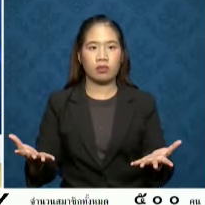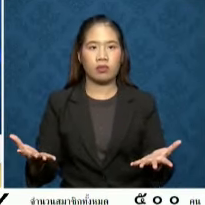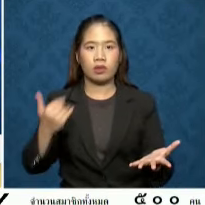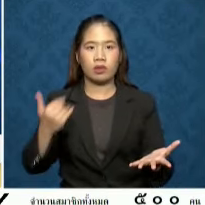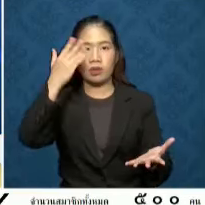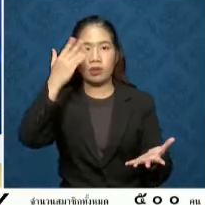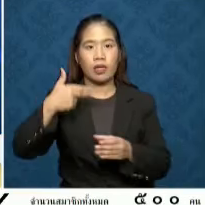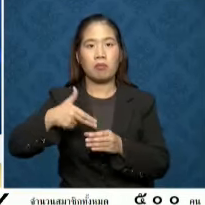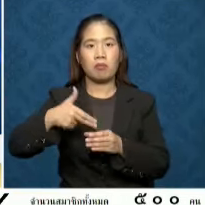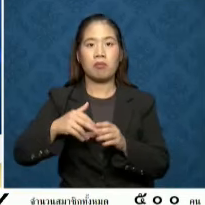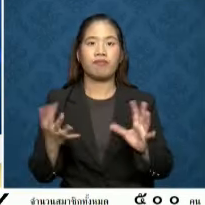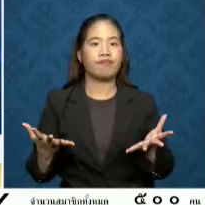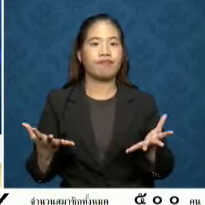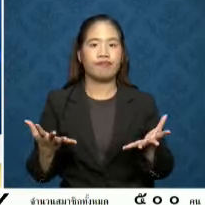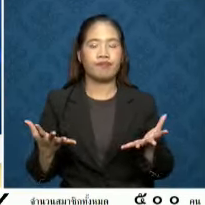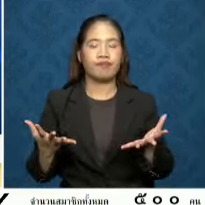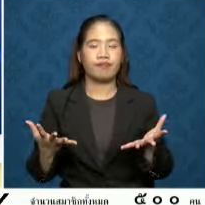ไม่มีน้ำมันทั้งคู่